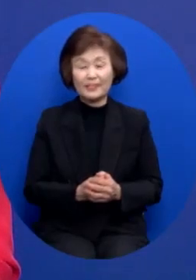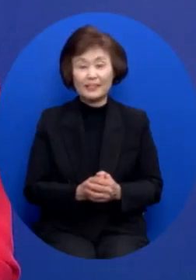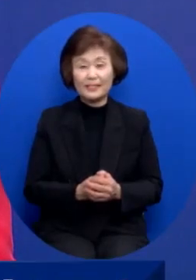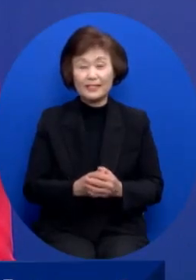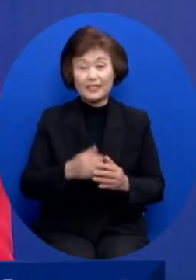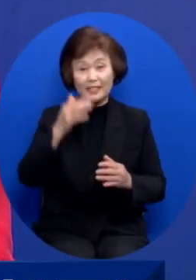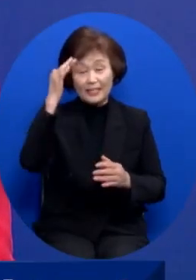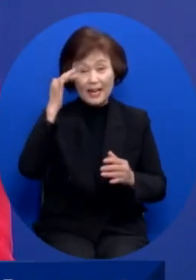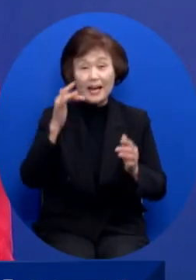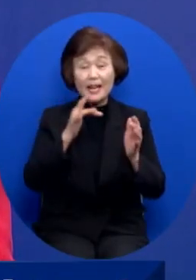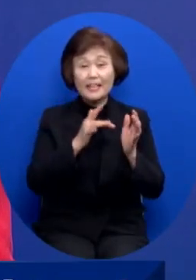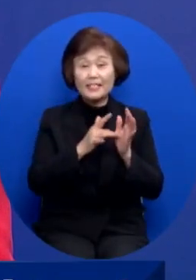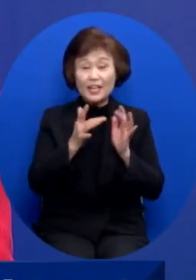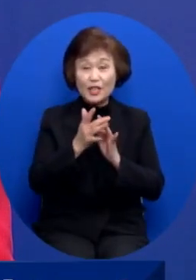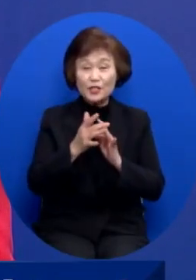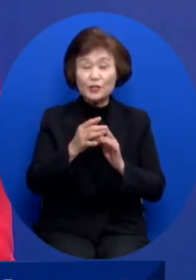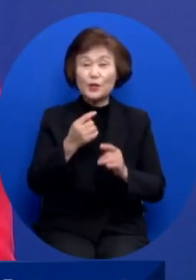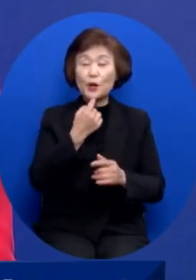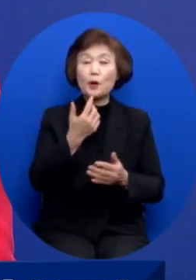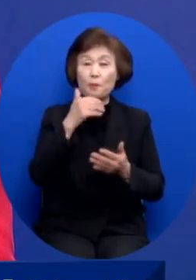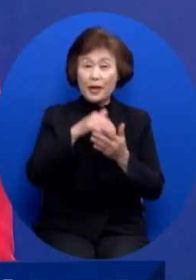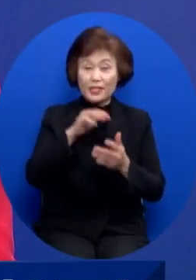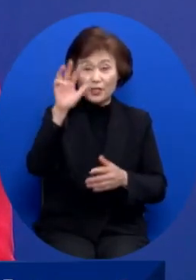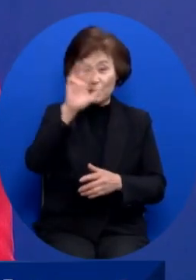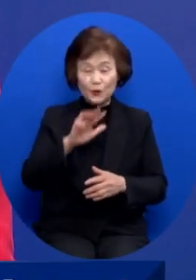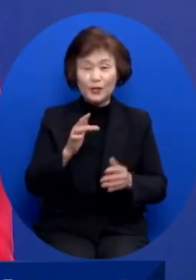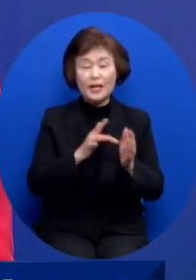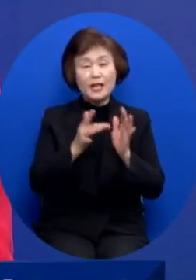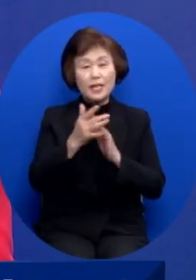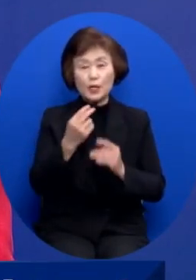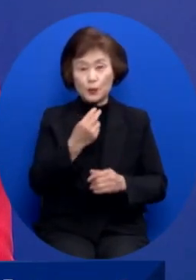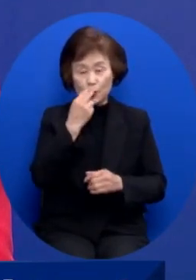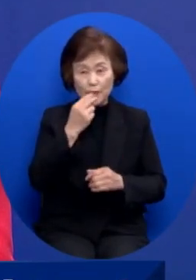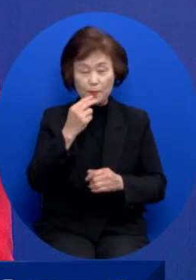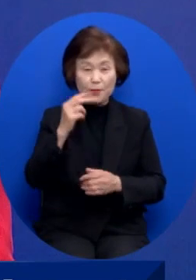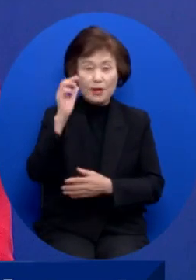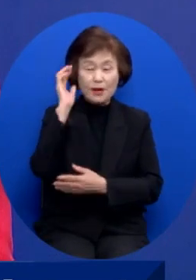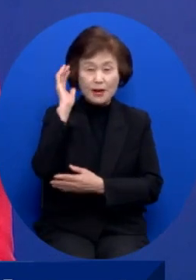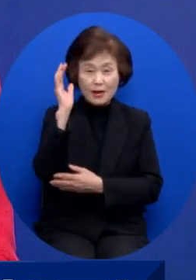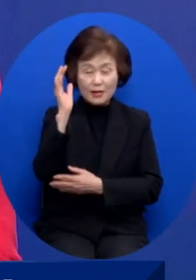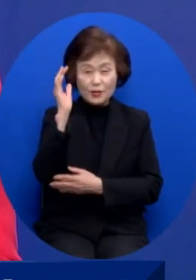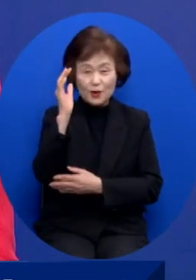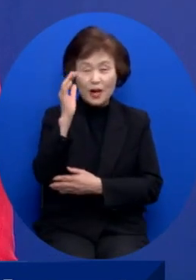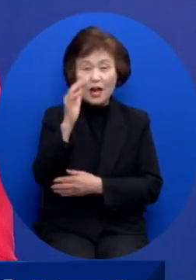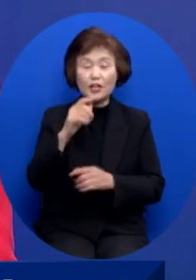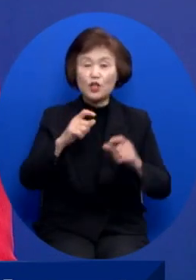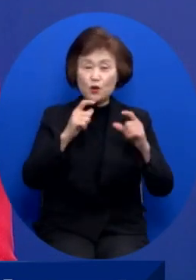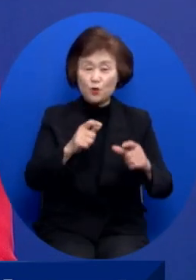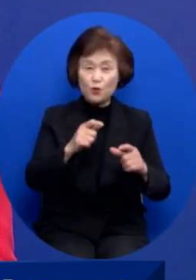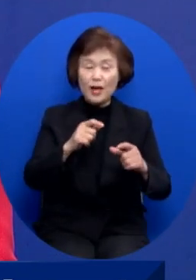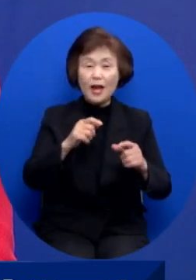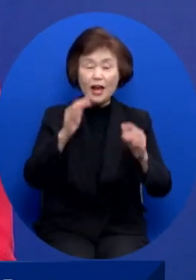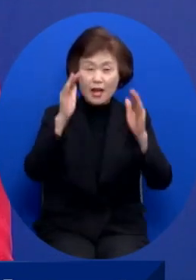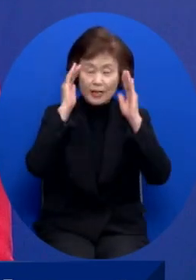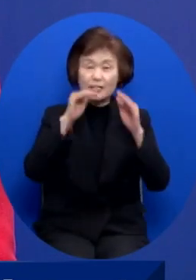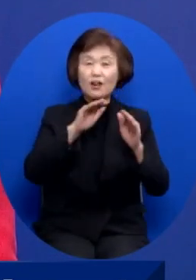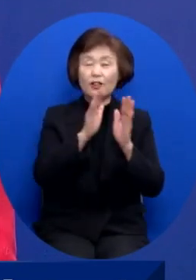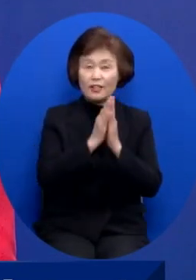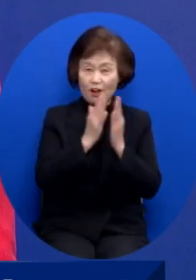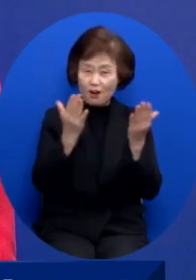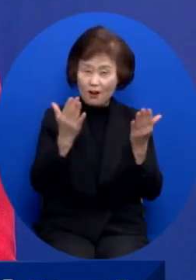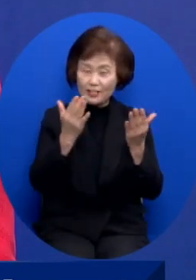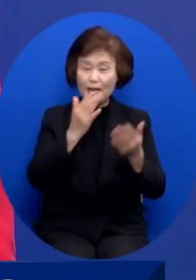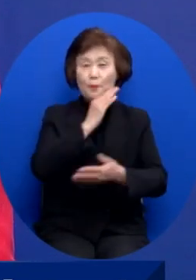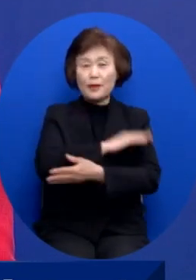대한 예수교 장로회 백석 총회가 예수 생명을 강조하는 구역 공과를 출간했는데 3년 교육 과정의 시리즈로